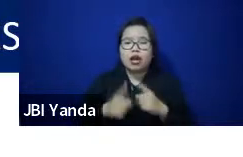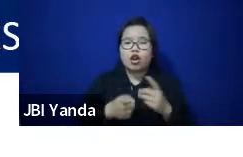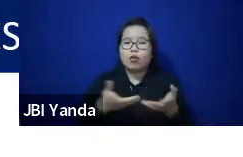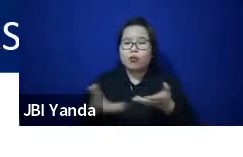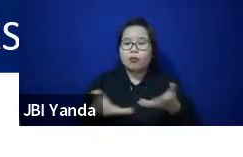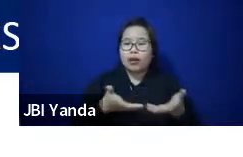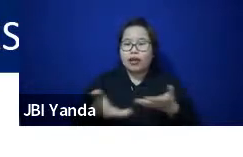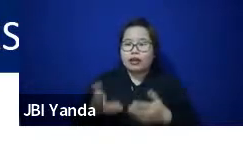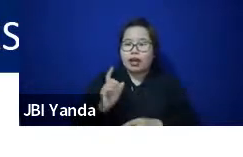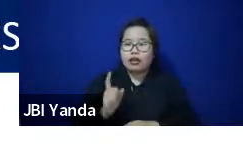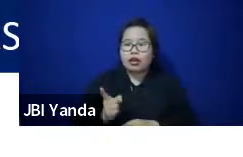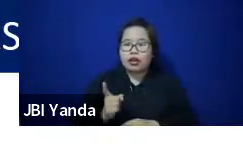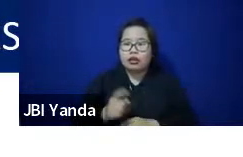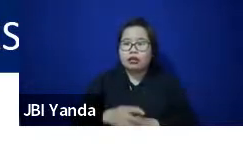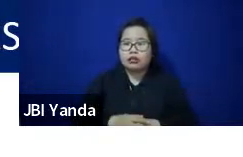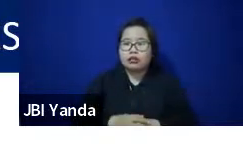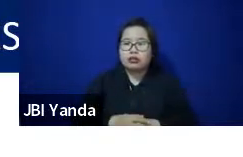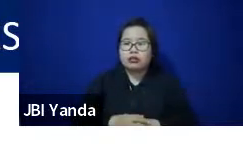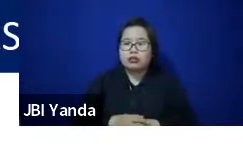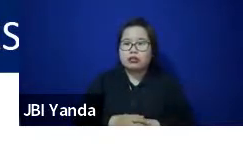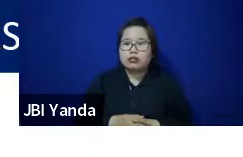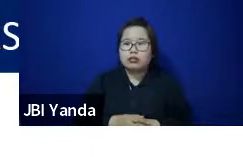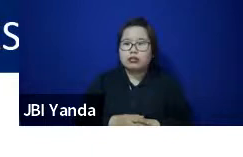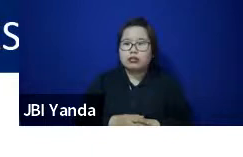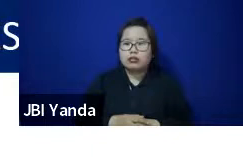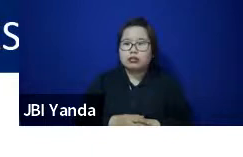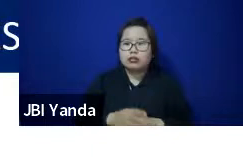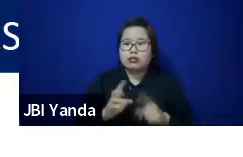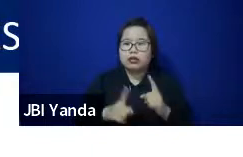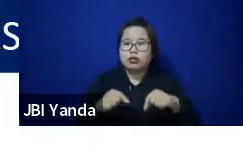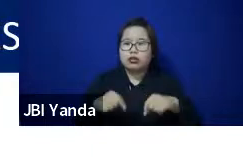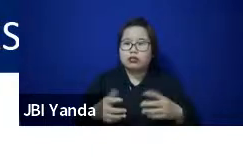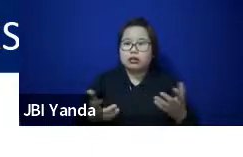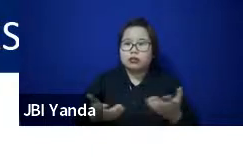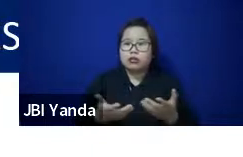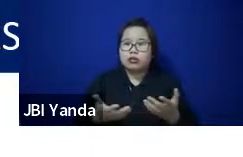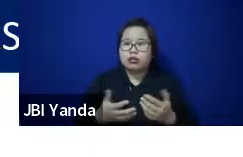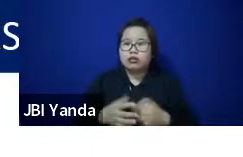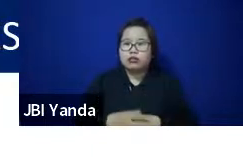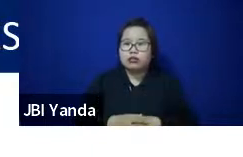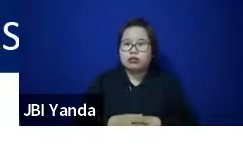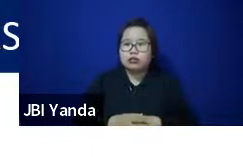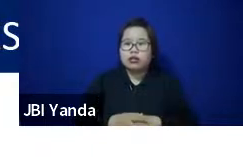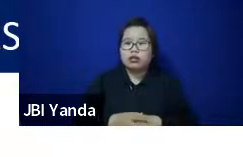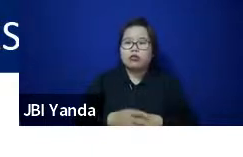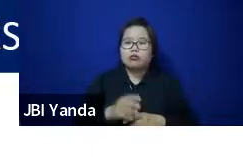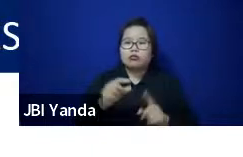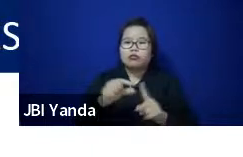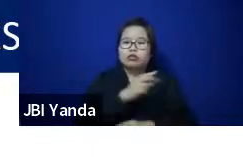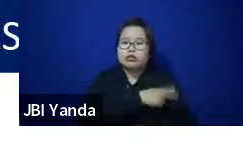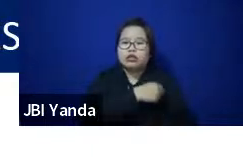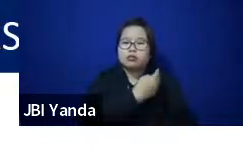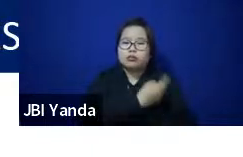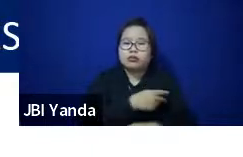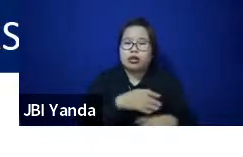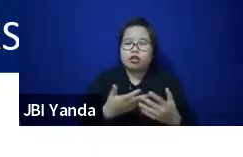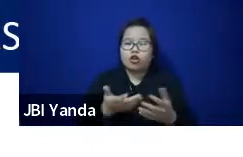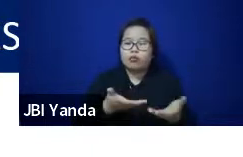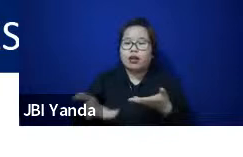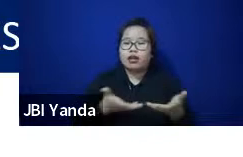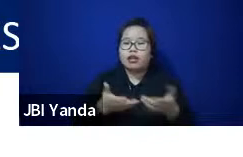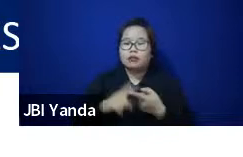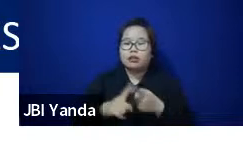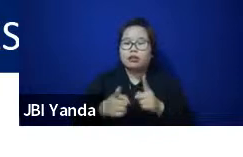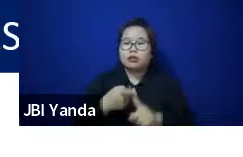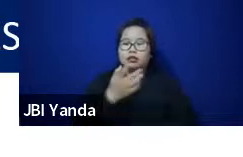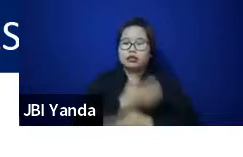yang ada di terutama yang terdekat dengan masyarakat seperti puskesmas, bagaimana dia menangani teman-teman disabilitas di daerahnya.